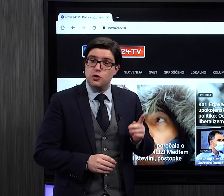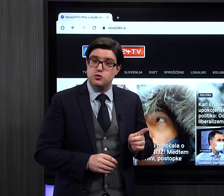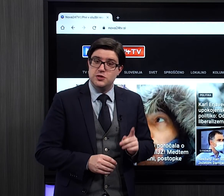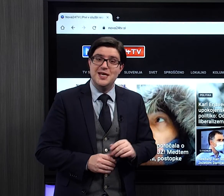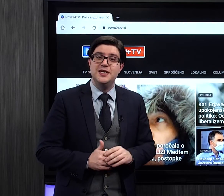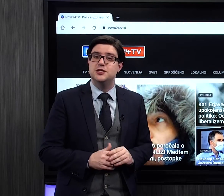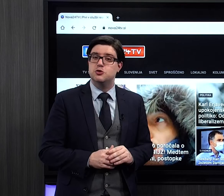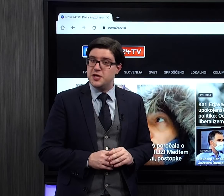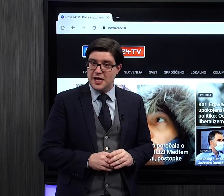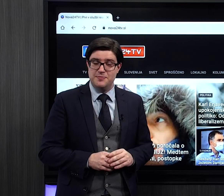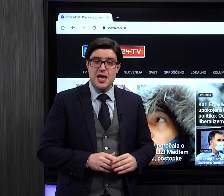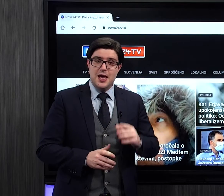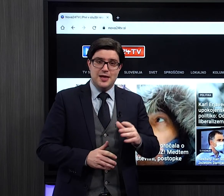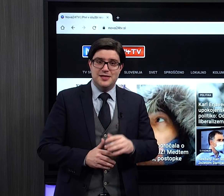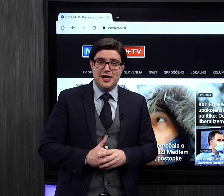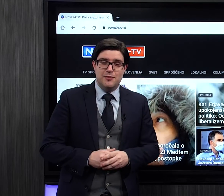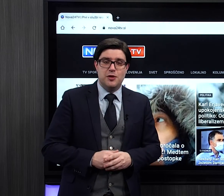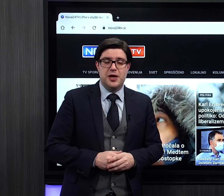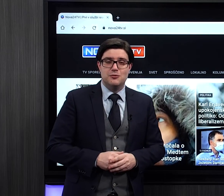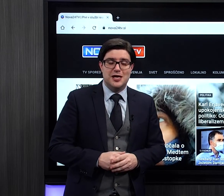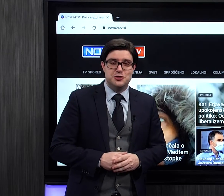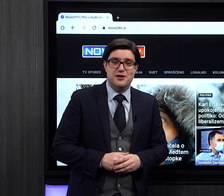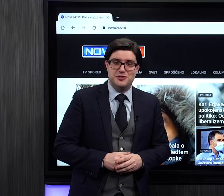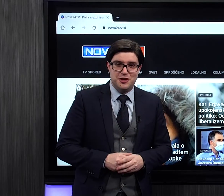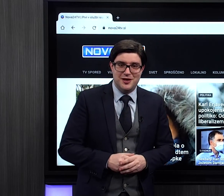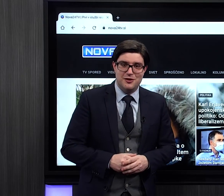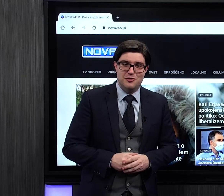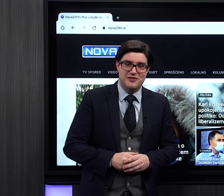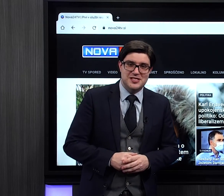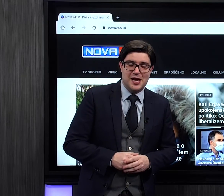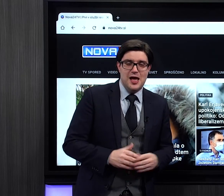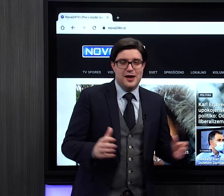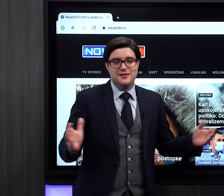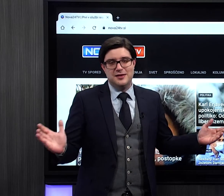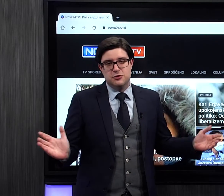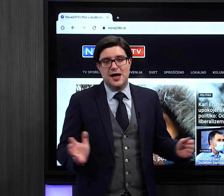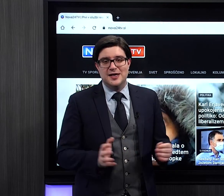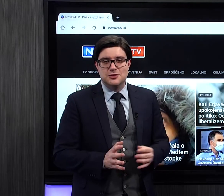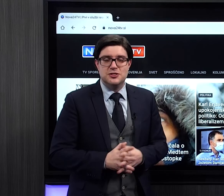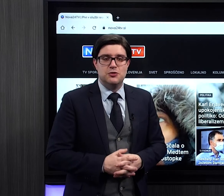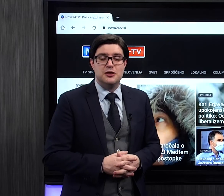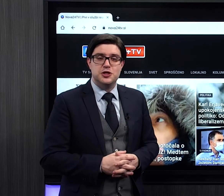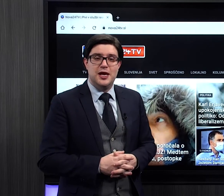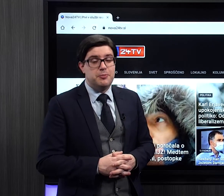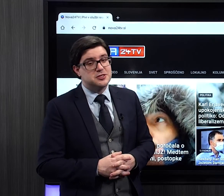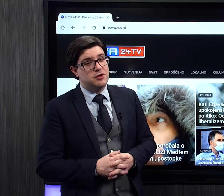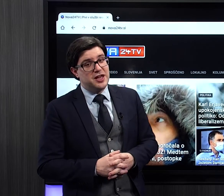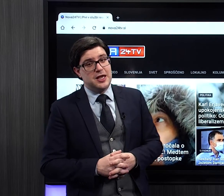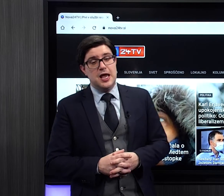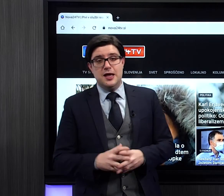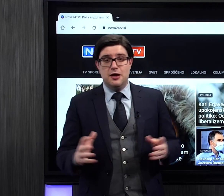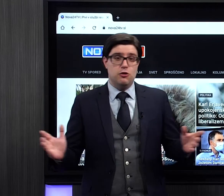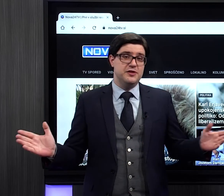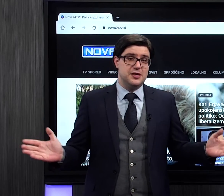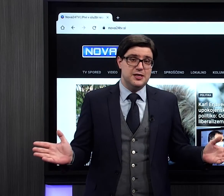okolja, kot tudi iz tujine. In tja gremo naprej v naših večernih novicah, kajti ne dogaja se vse v naši lepi